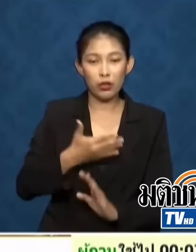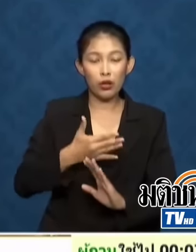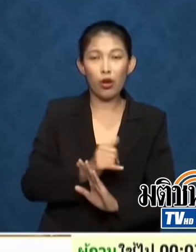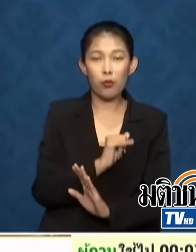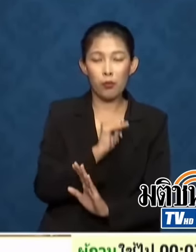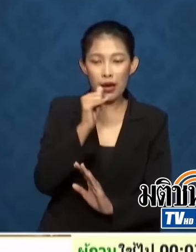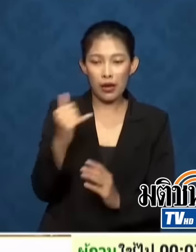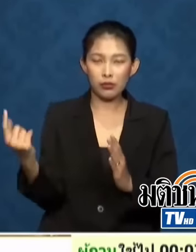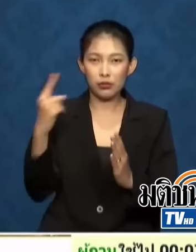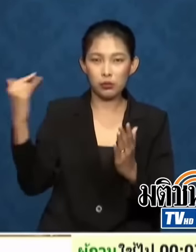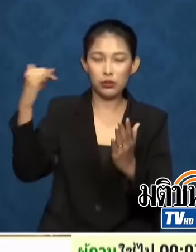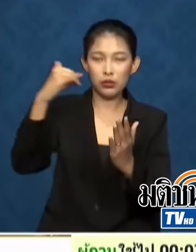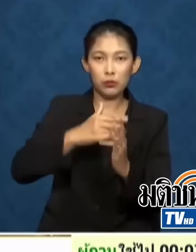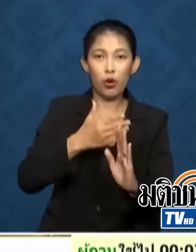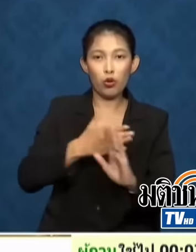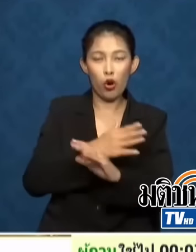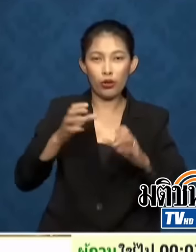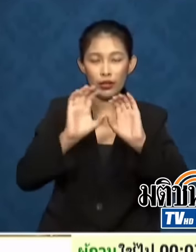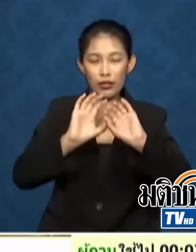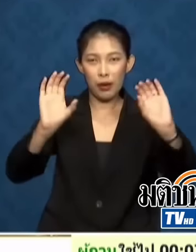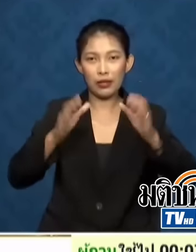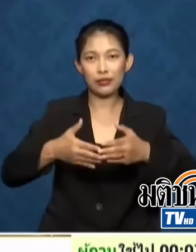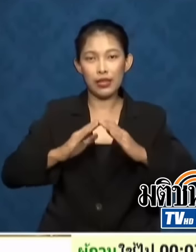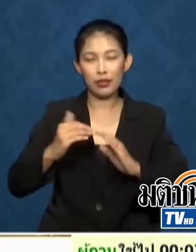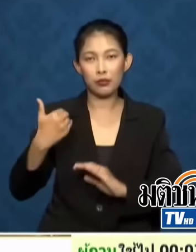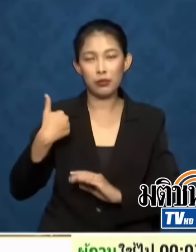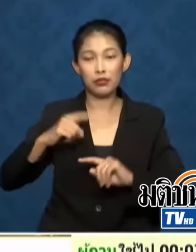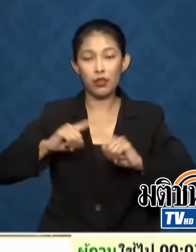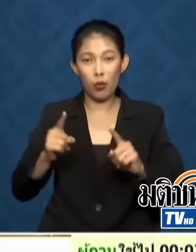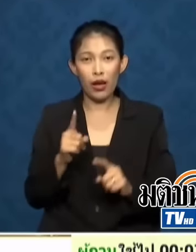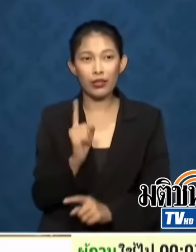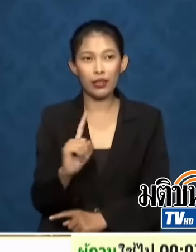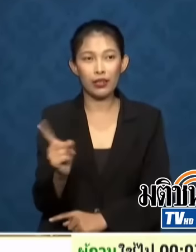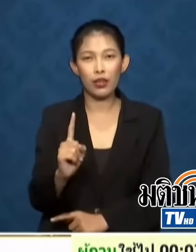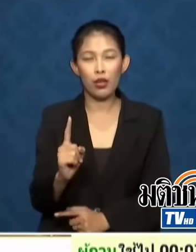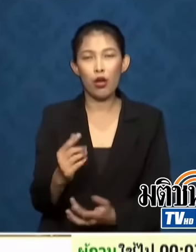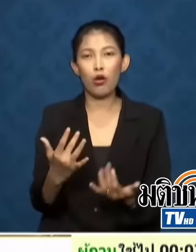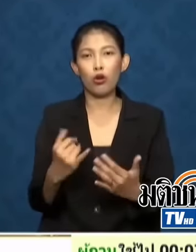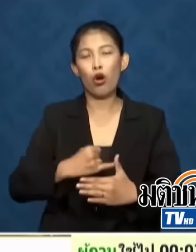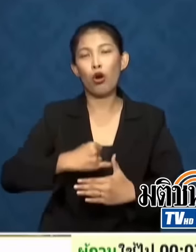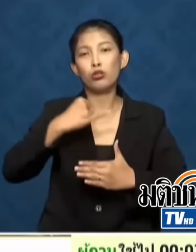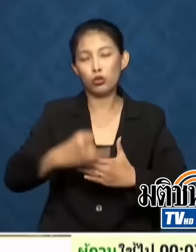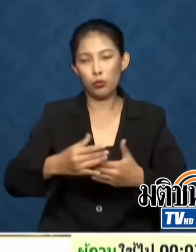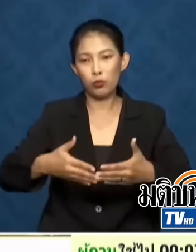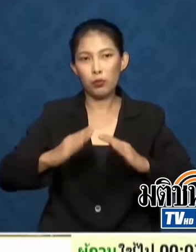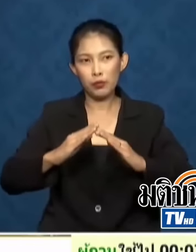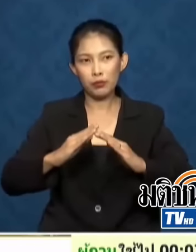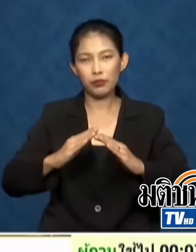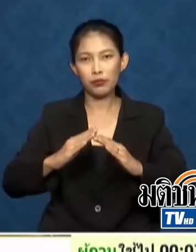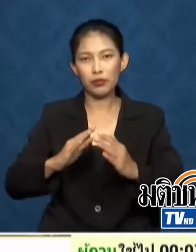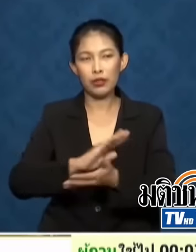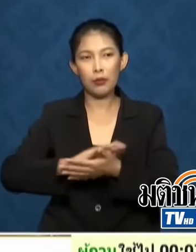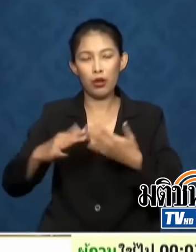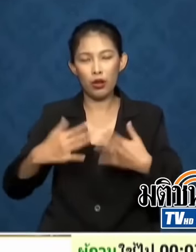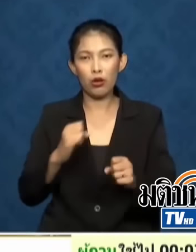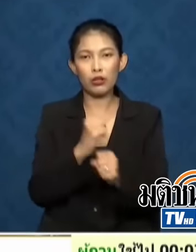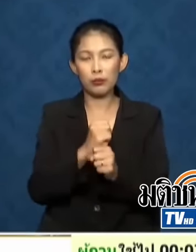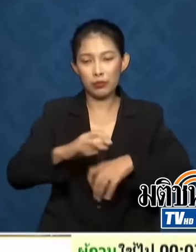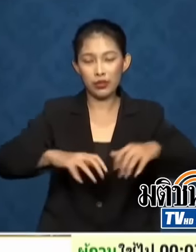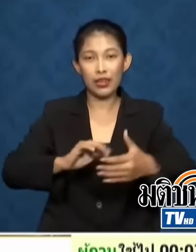งถูกต้องครับแต่เขาก็อยู่จนจบจนรัฐบาลนี้ตั้งได้แล้วแล้วก็บริหารงานมาเป็นเวลาน